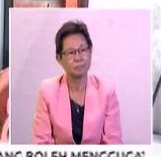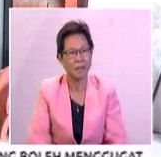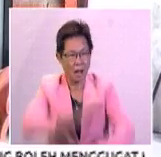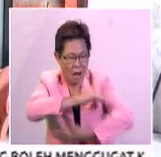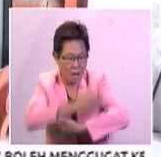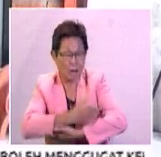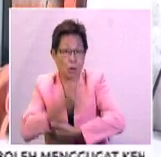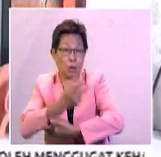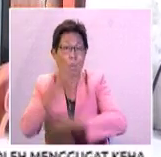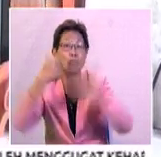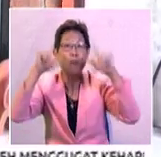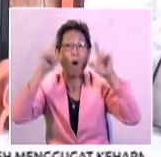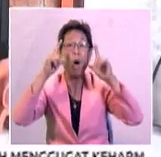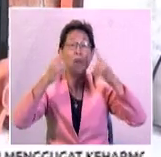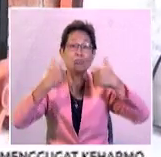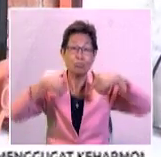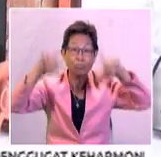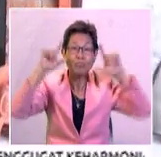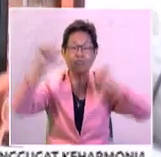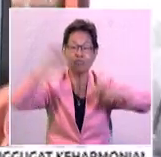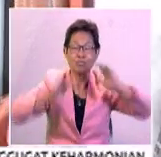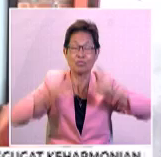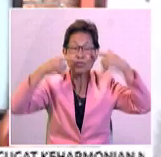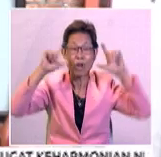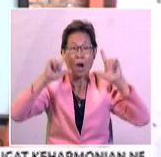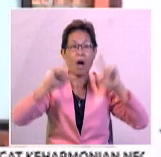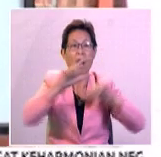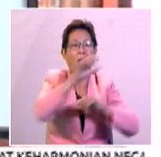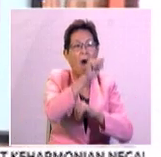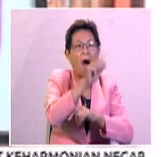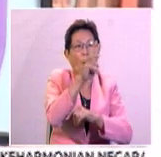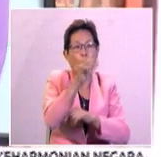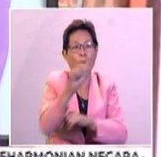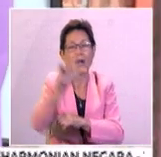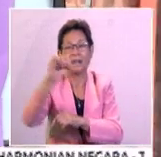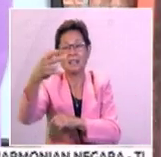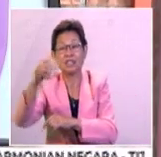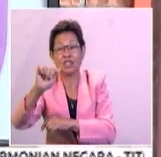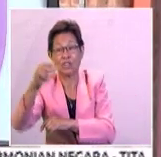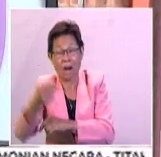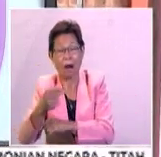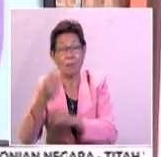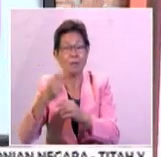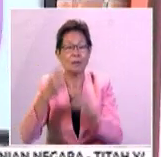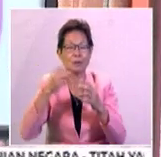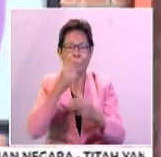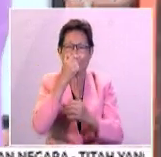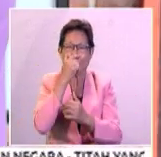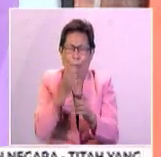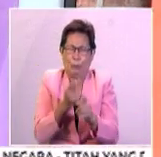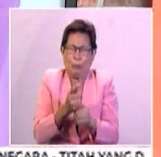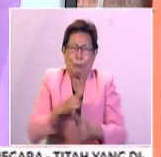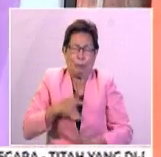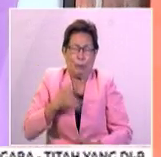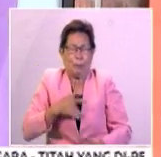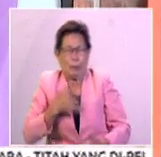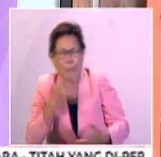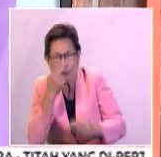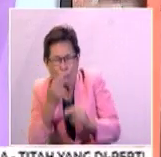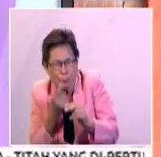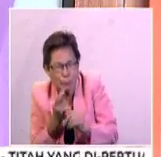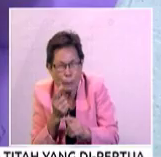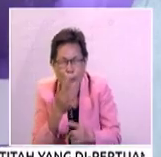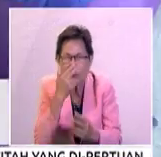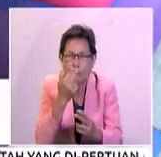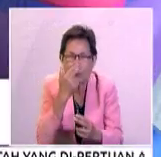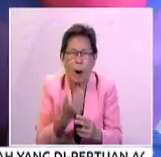Anak kepada dua selebriti terkemuka tanah air Awal dan Syah Al-Yahya, Lara Alana berjaya mencuit hati netizen dengan telatahnya sehingga